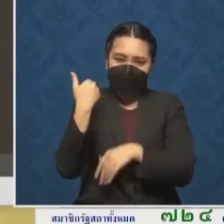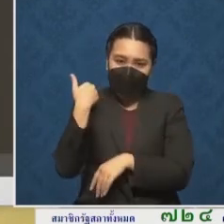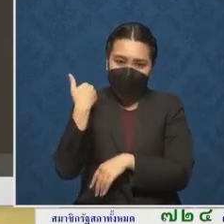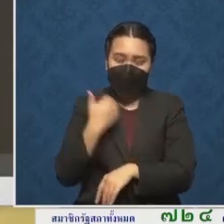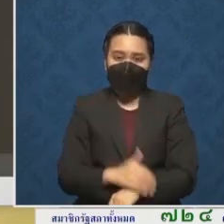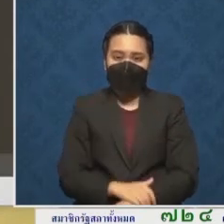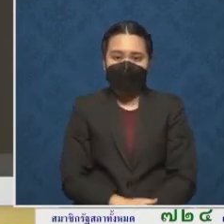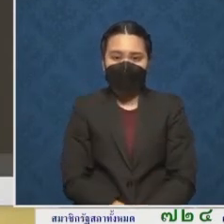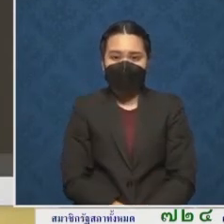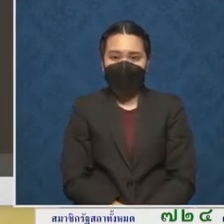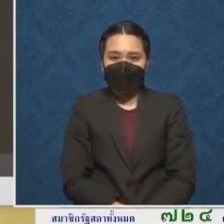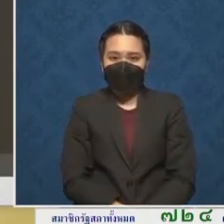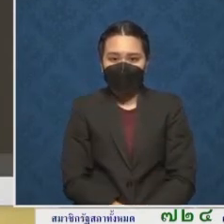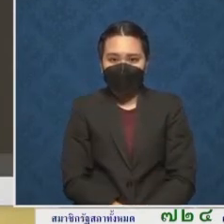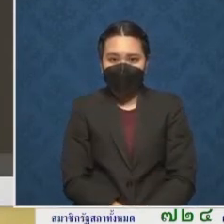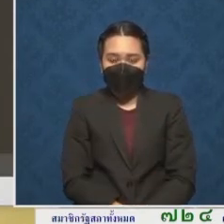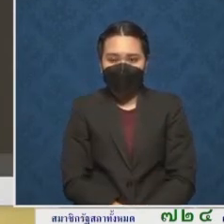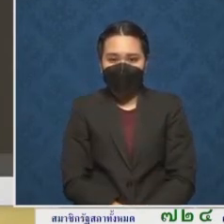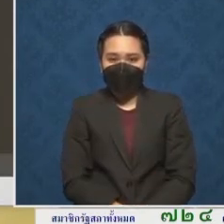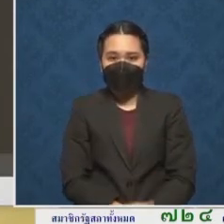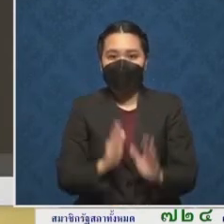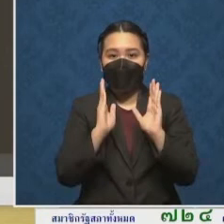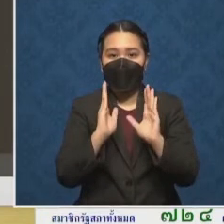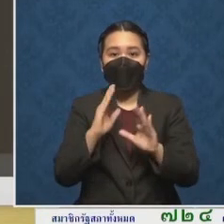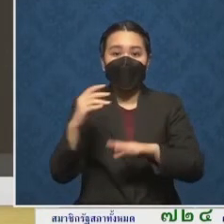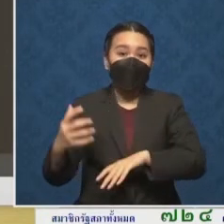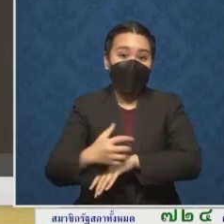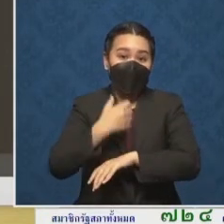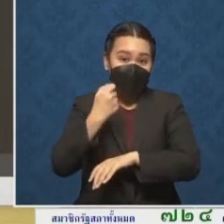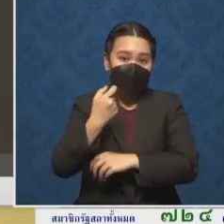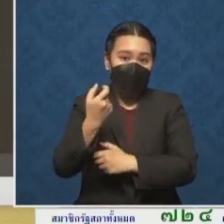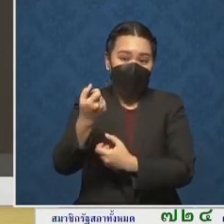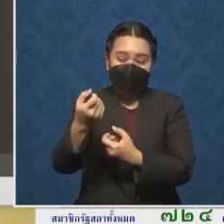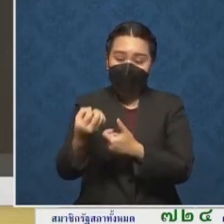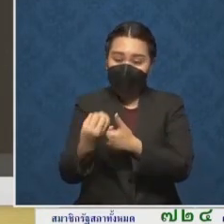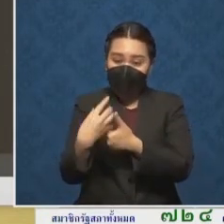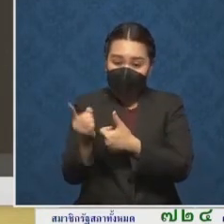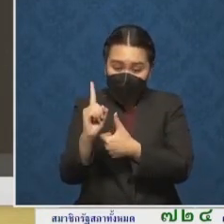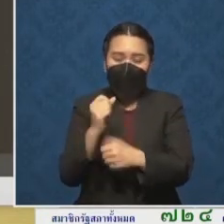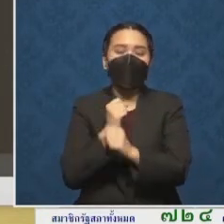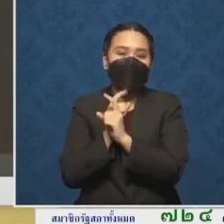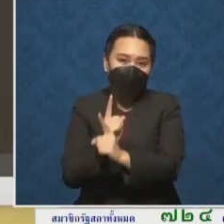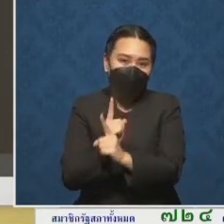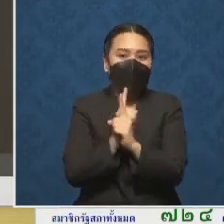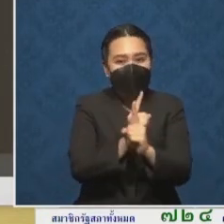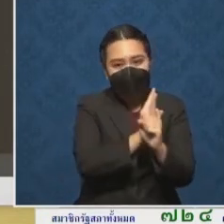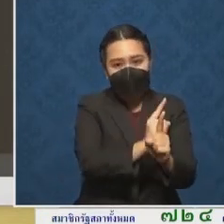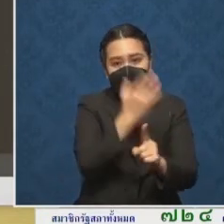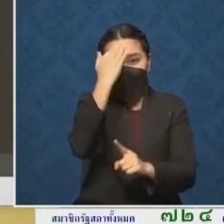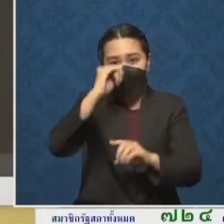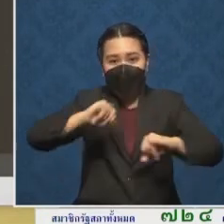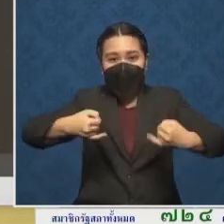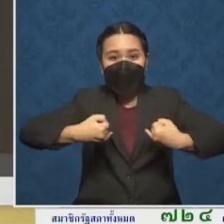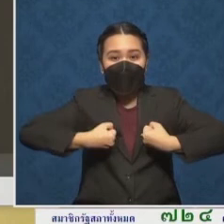ต่างคนต่างก็ทำตามข้อเสนอแนะของผู้รับจ้างเพราะว่าเจ้าของหน่วยงานไม่ค่อยจะมี